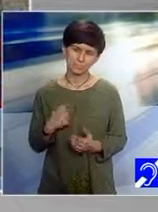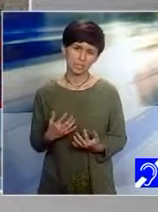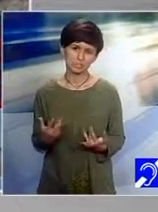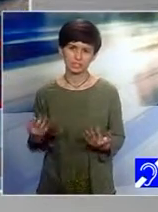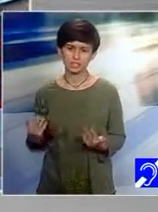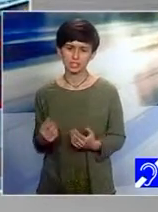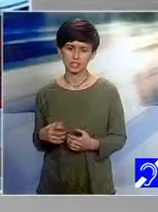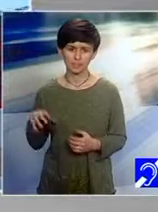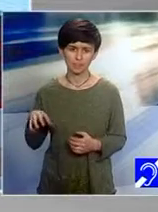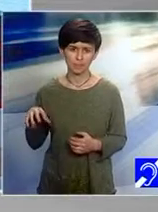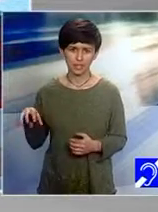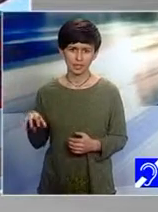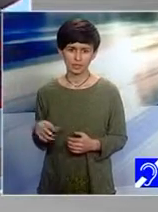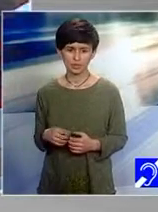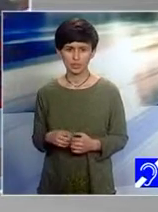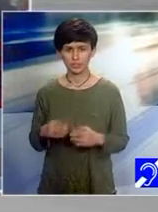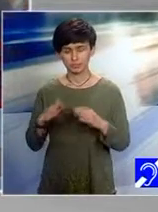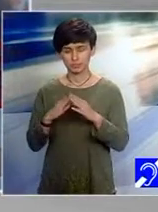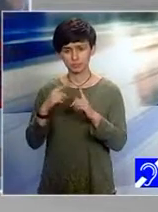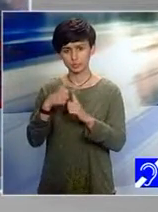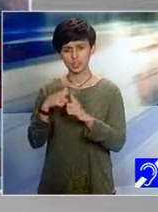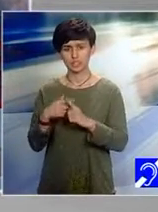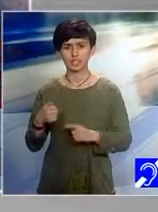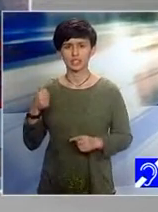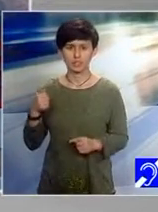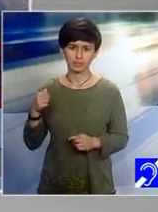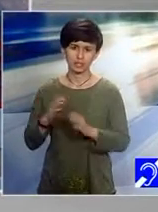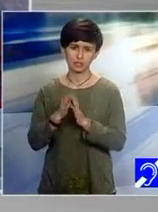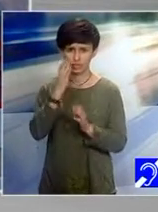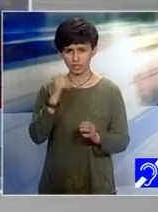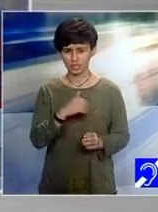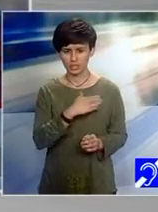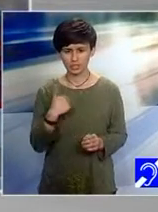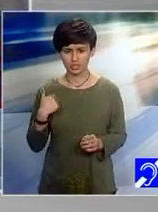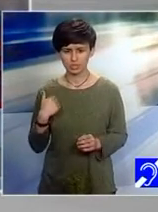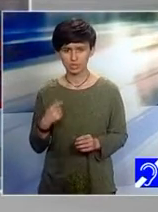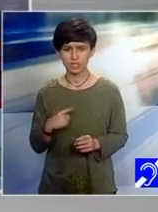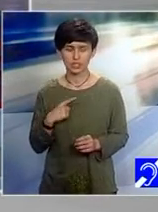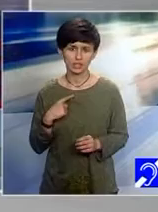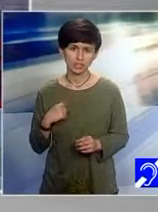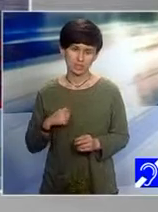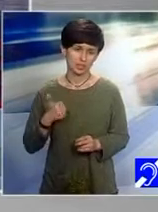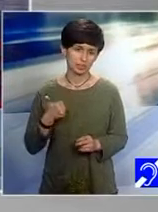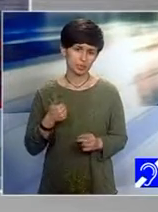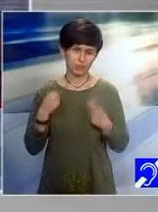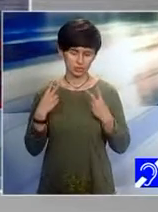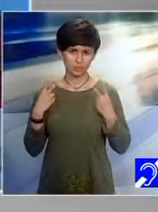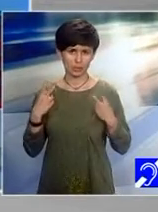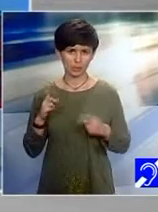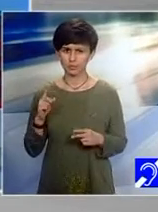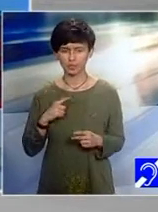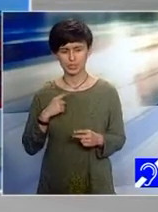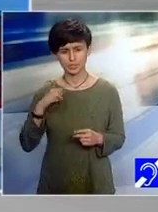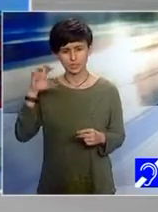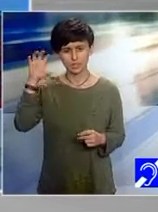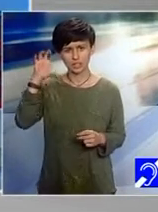astfel. Ei, aici Biserica Armeano-Catolică este cea care primează, nici nu sunt în Transilvania biserici